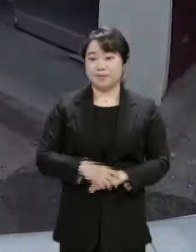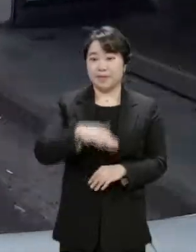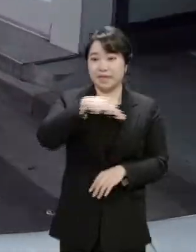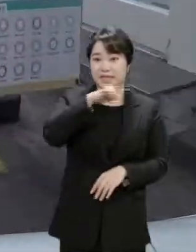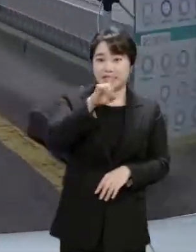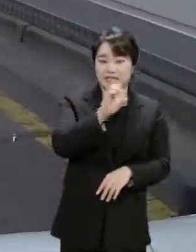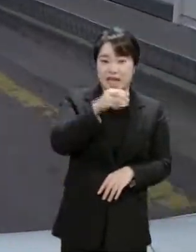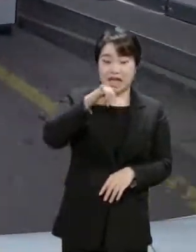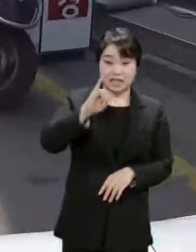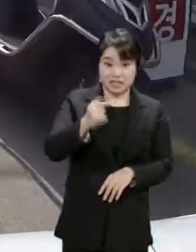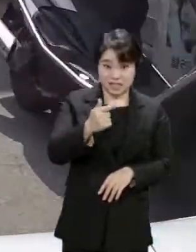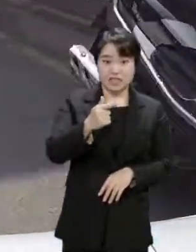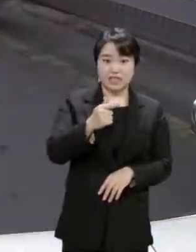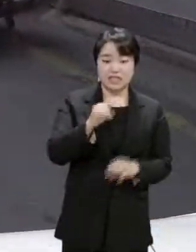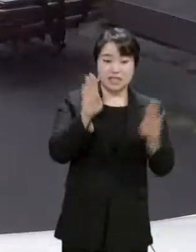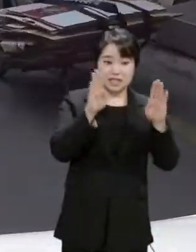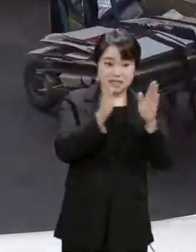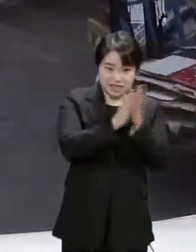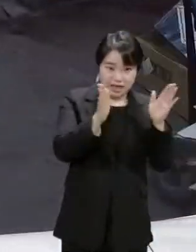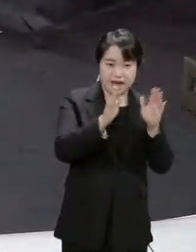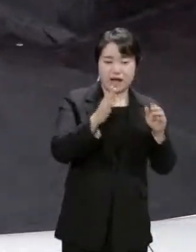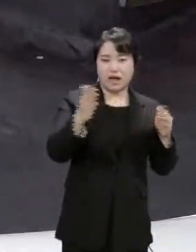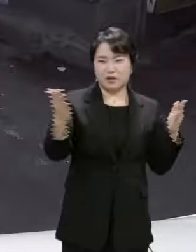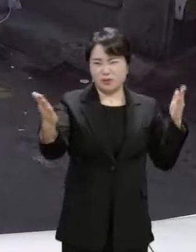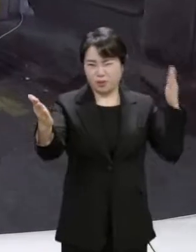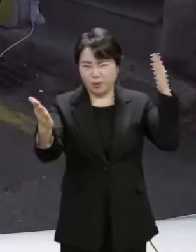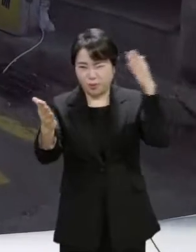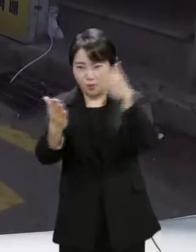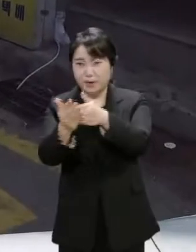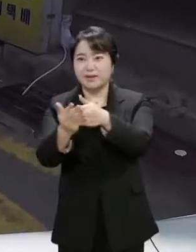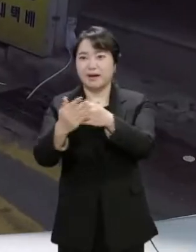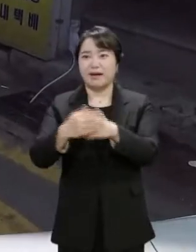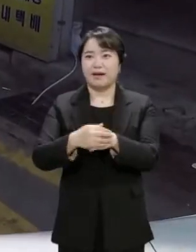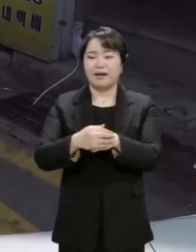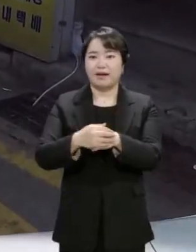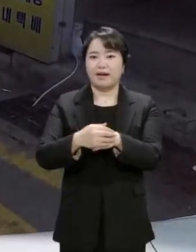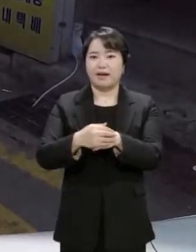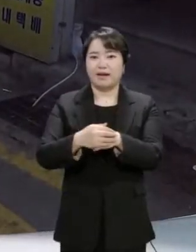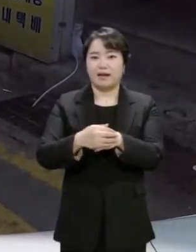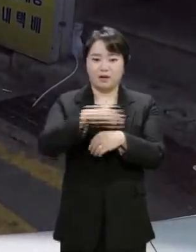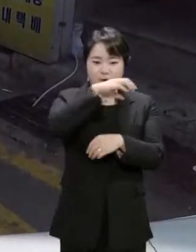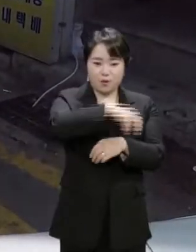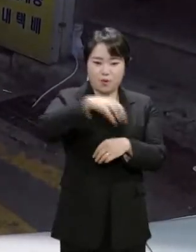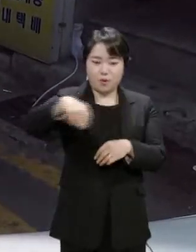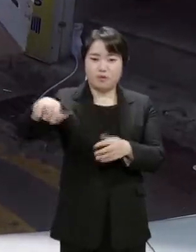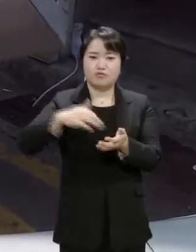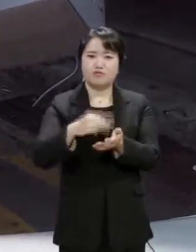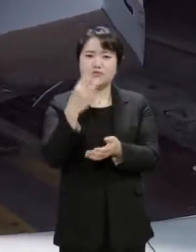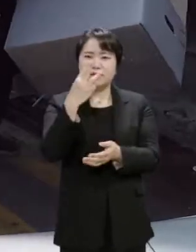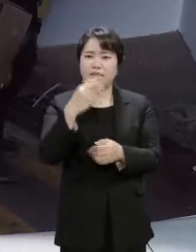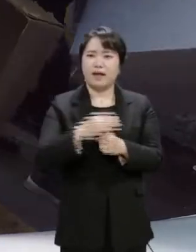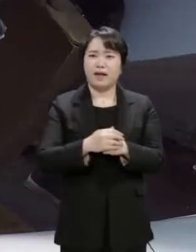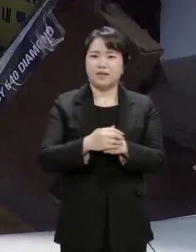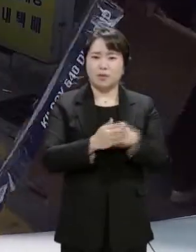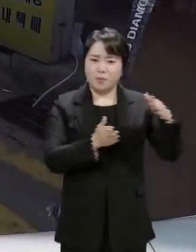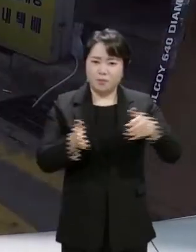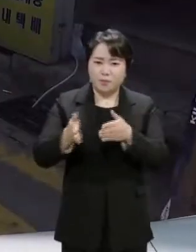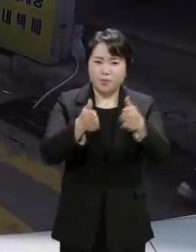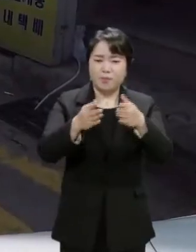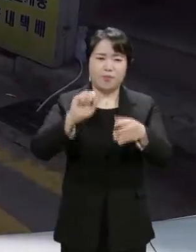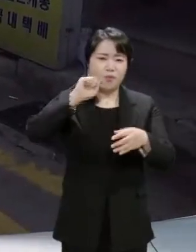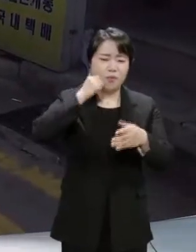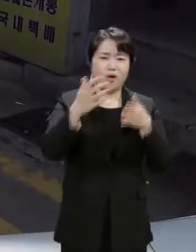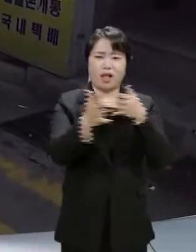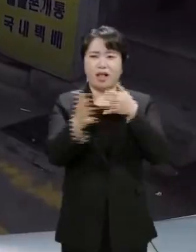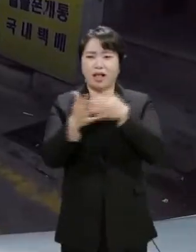창신동 입구부터 동네 꼭대기인 채석장 인근까지 가는 길은 크게 세 곳. 여정은 험난합니다. 가는